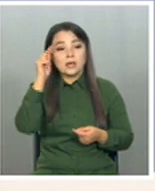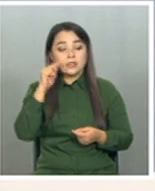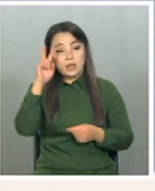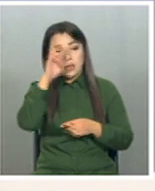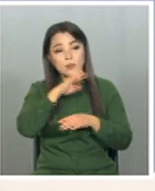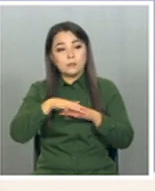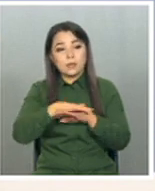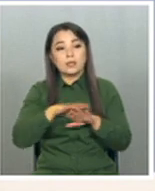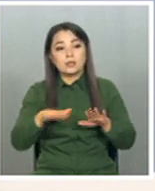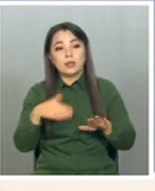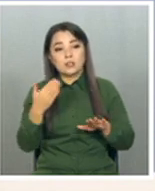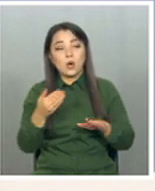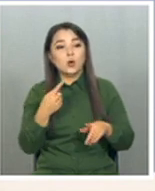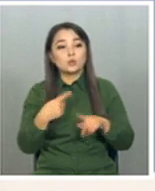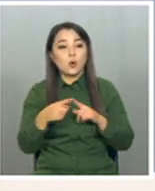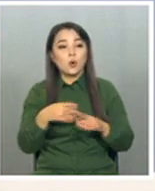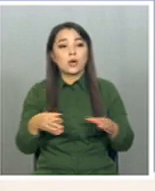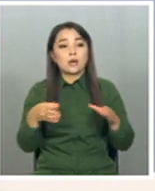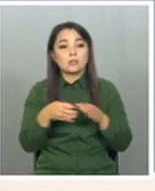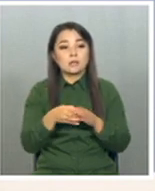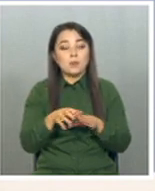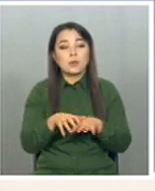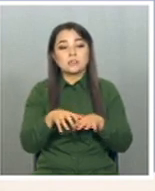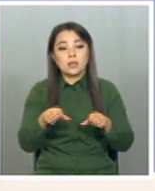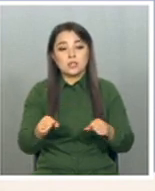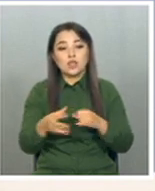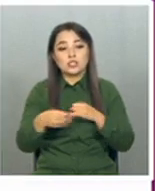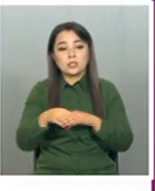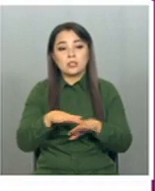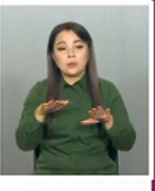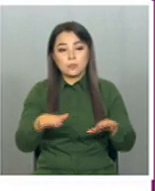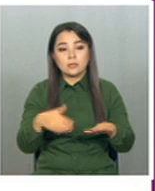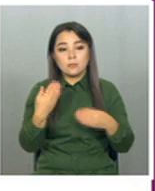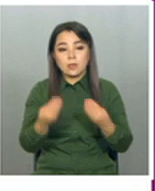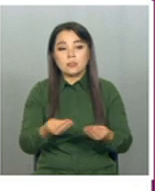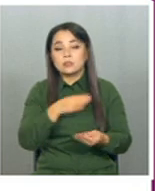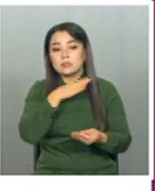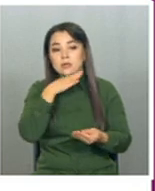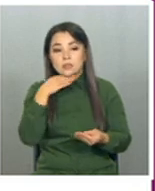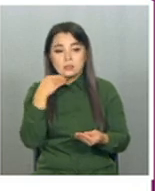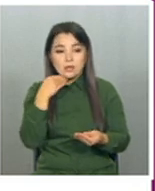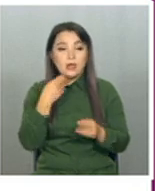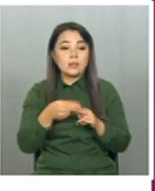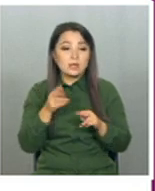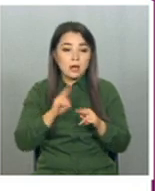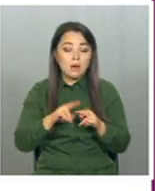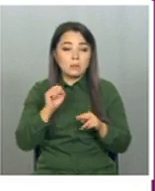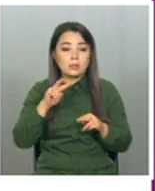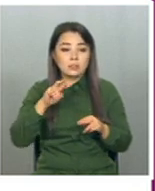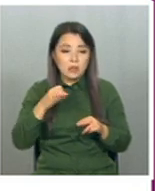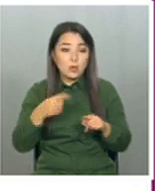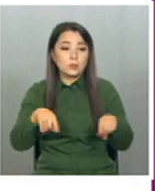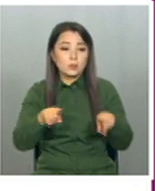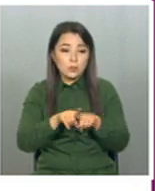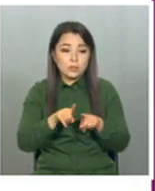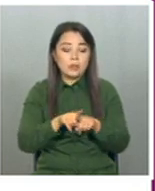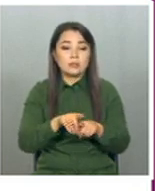империясы жоңғарлардан басып алған жерін бергісі келмеді. Абылай бұны менде